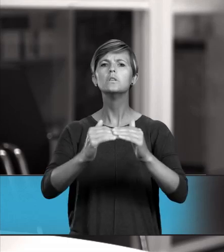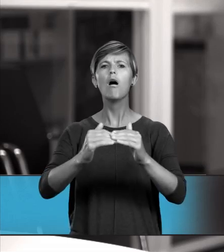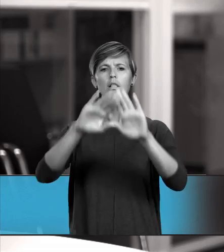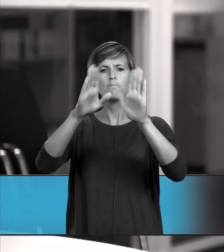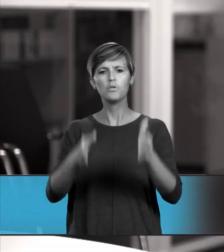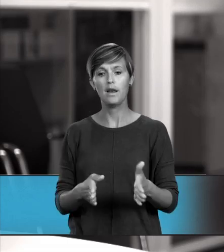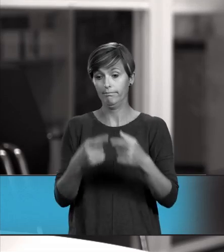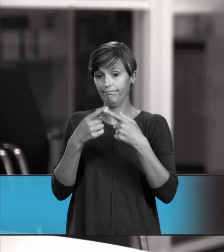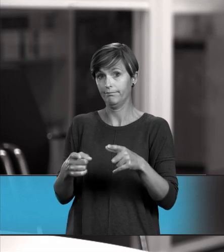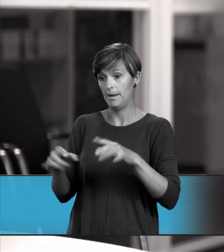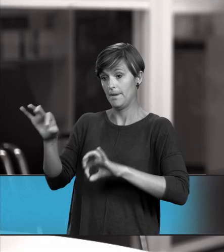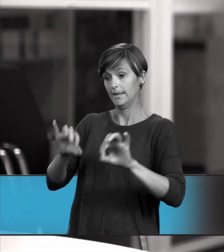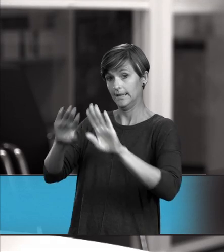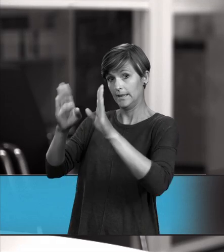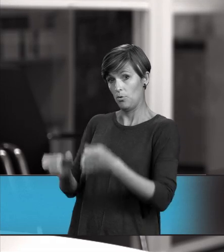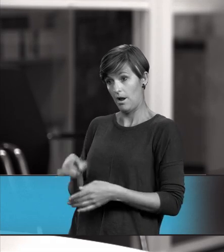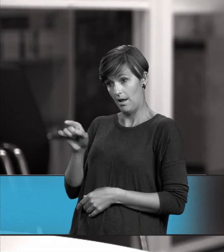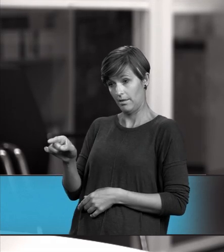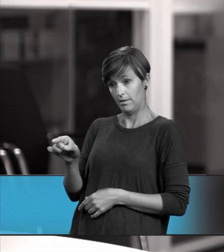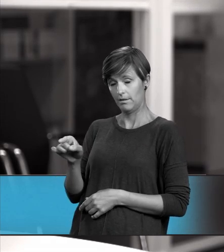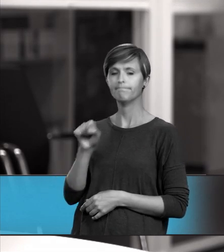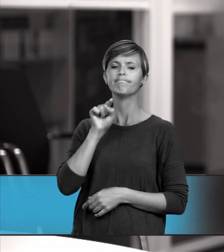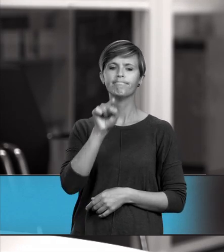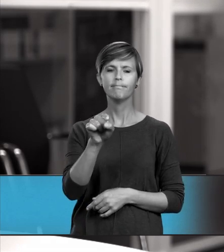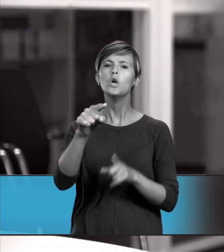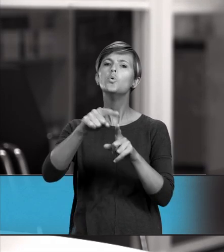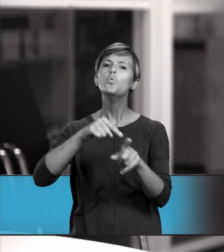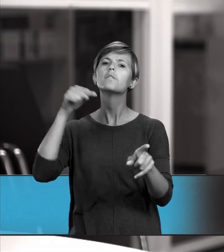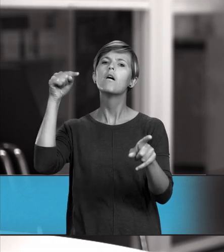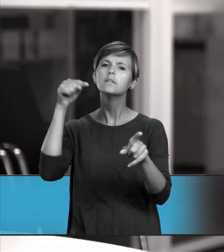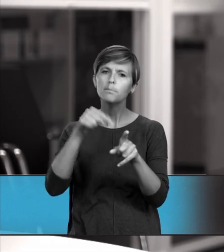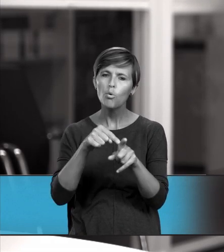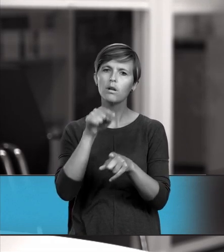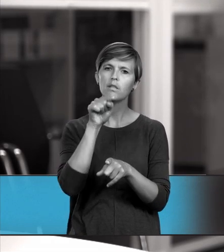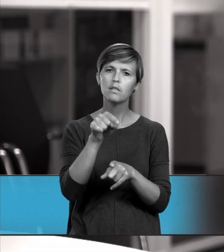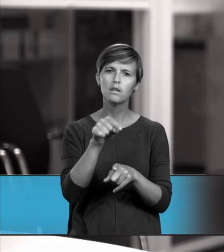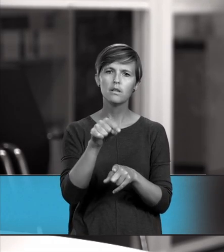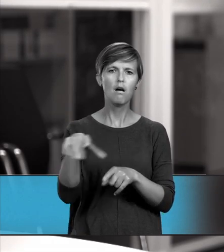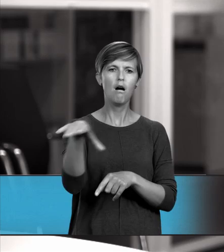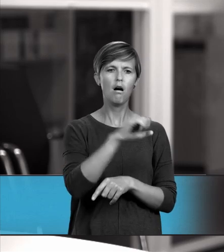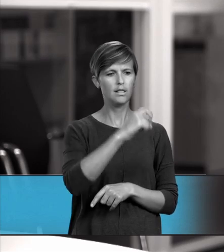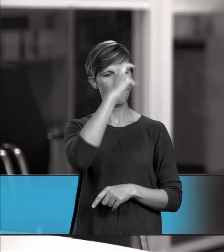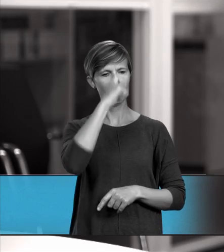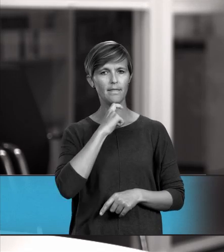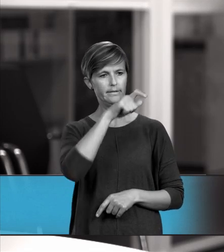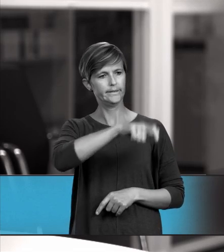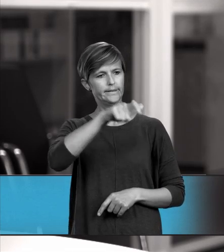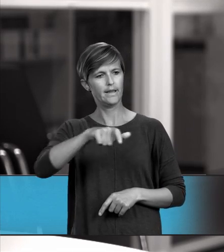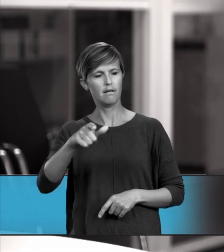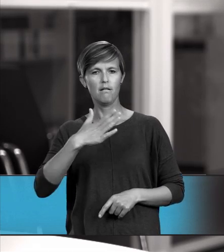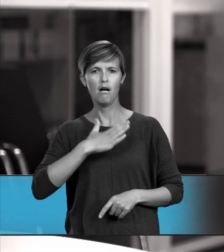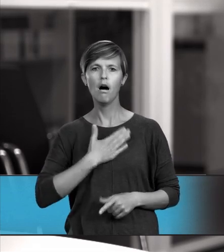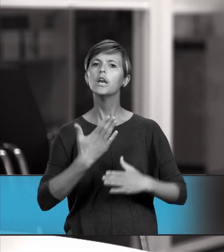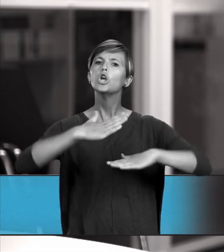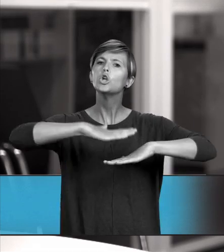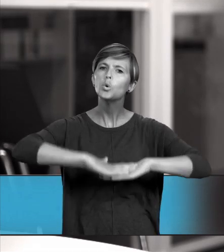sikkert. Den sosiale modellen, til forskjell fra den medisinske modellen, tar utgangspunkt i at alle